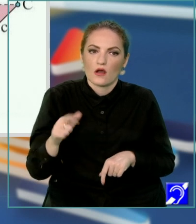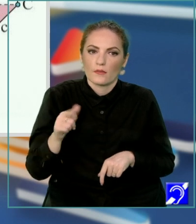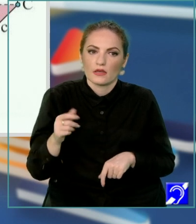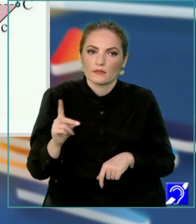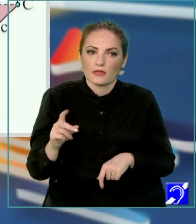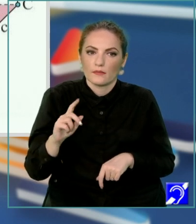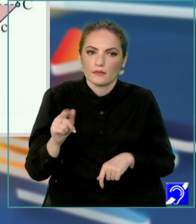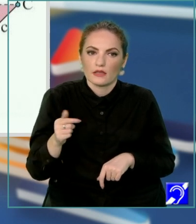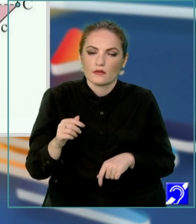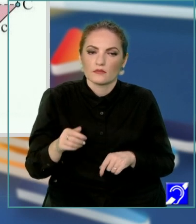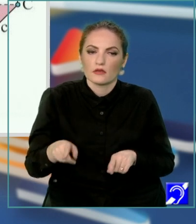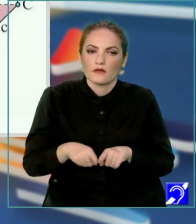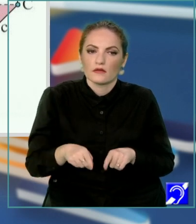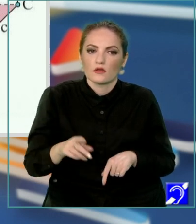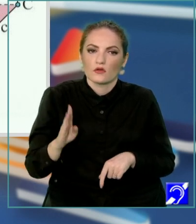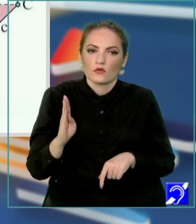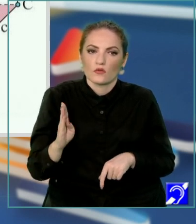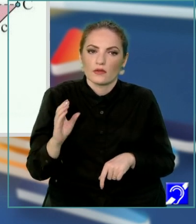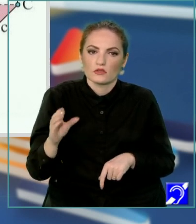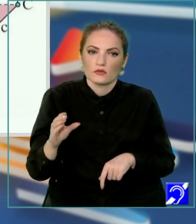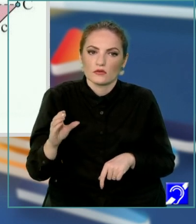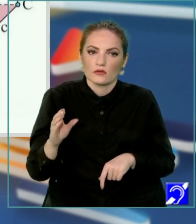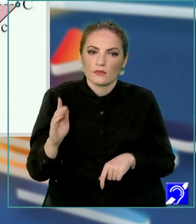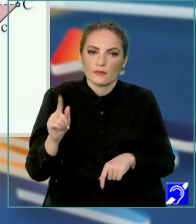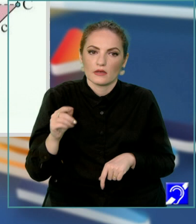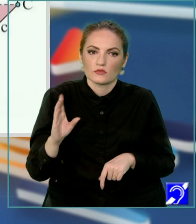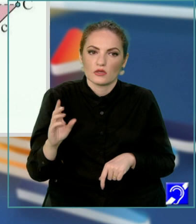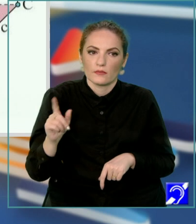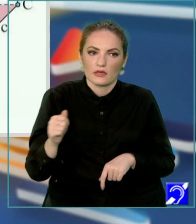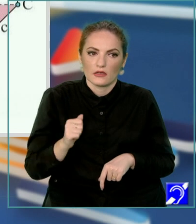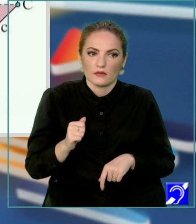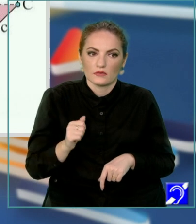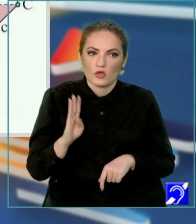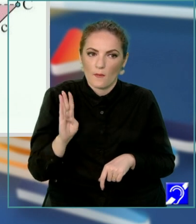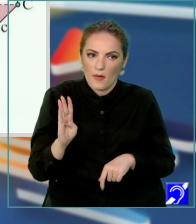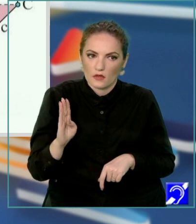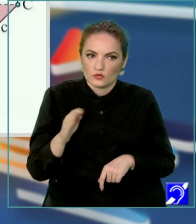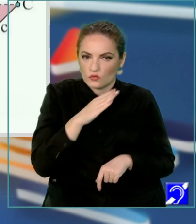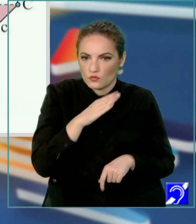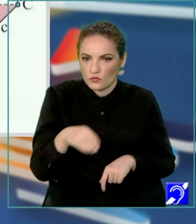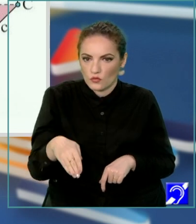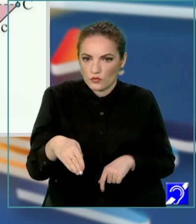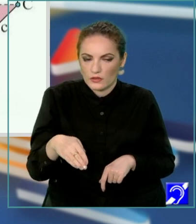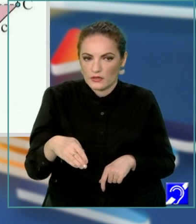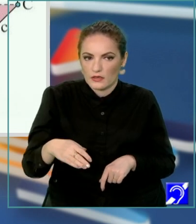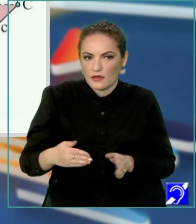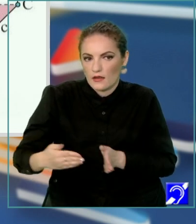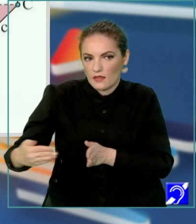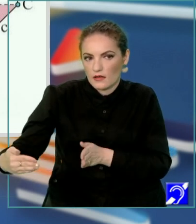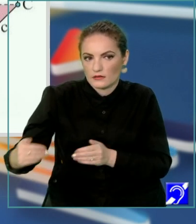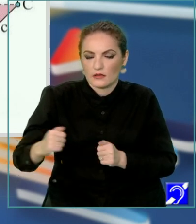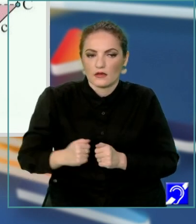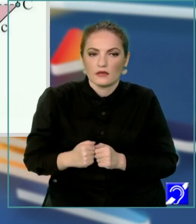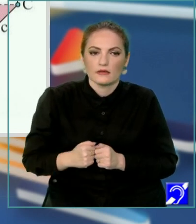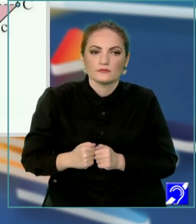b b prim c prim și patru muchii laterale denumite a prim b b prim c c prim D